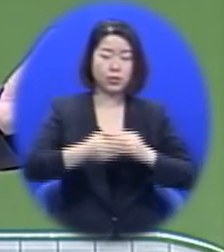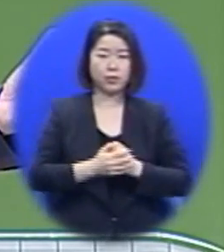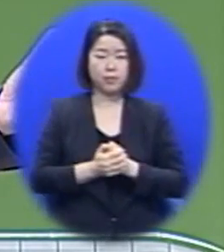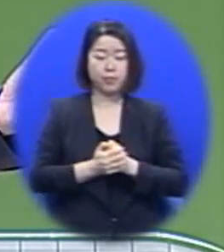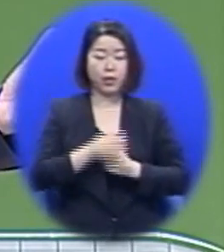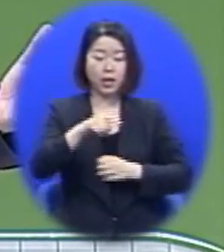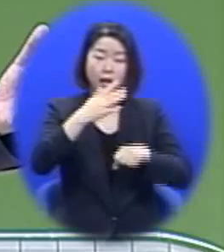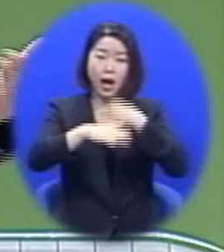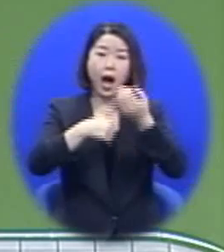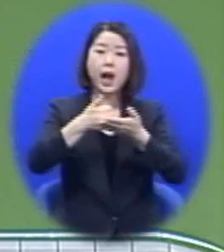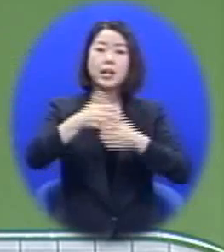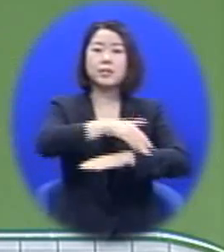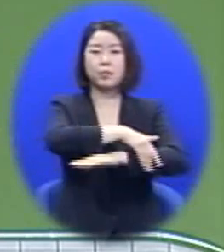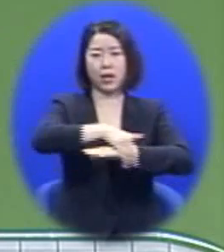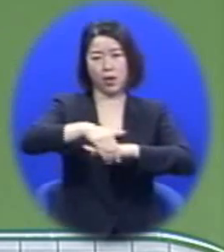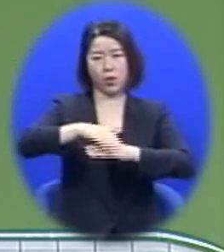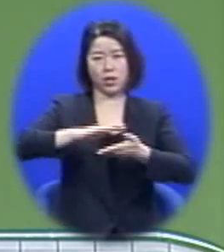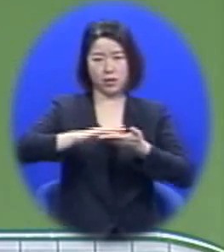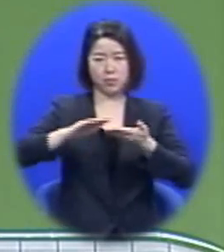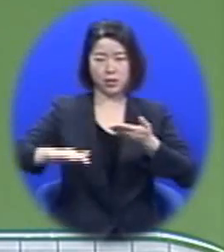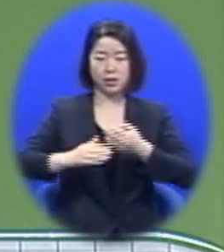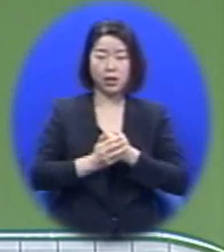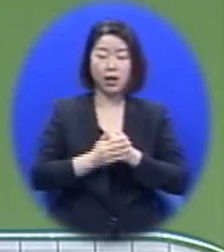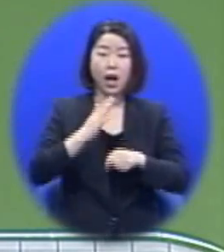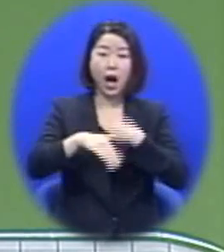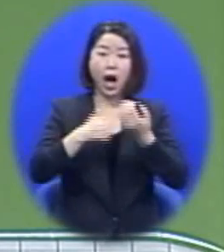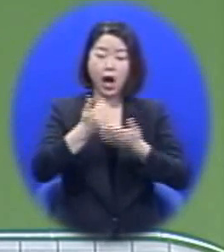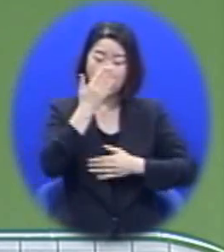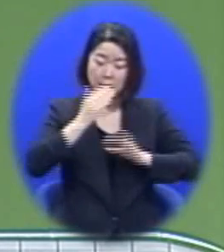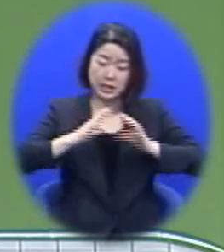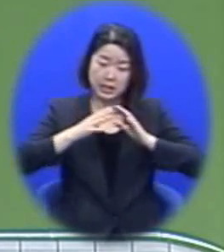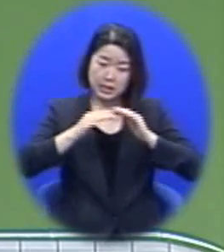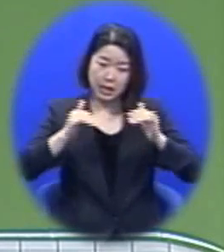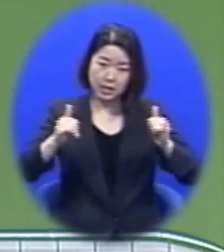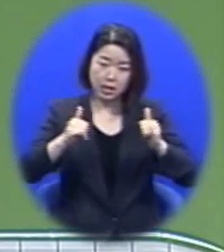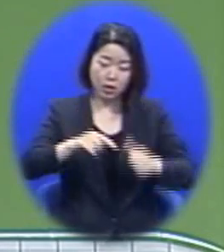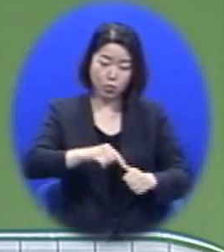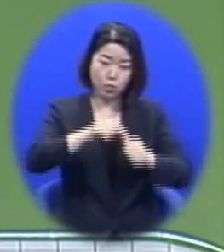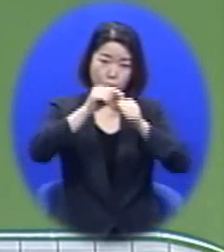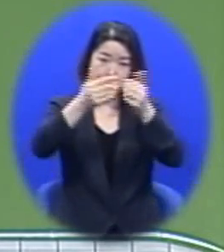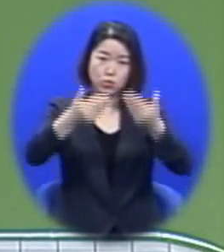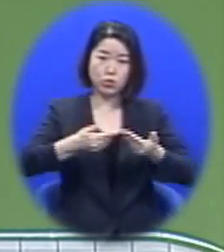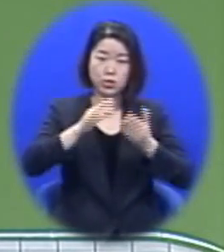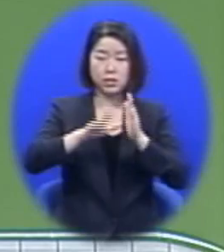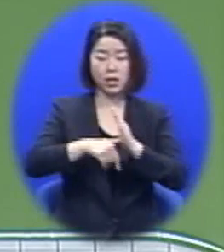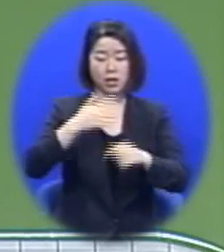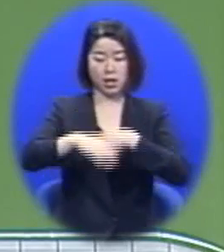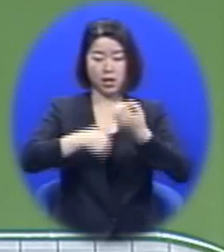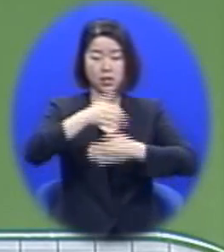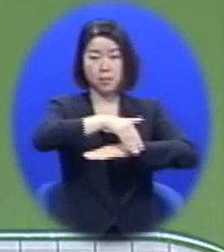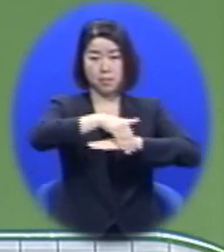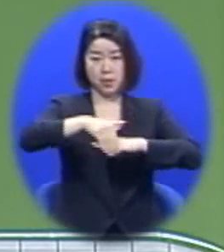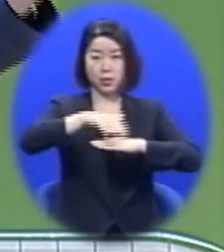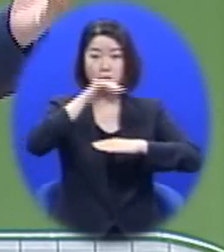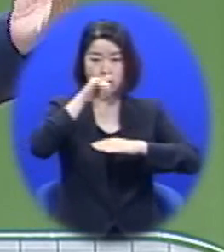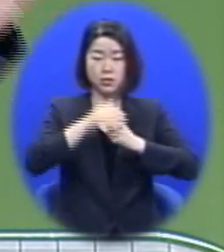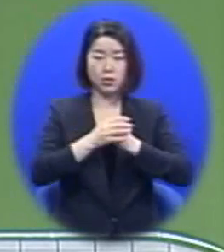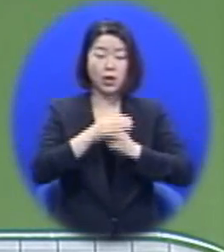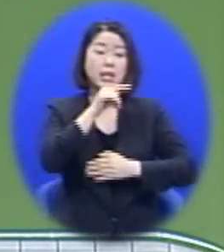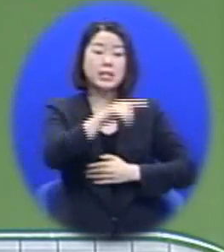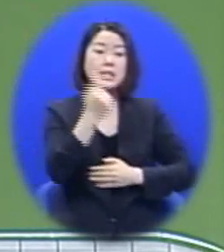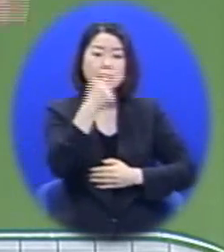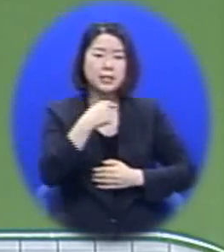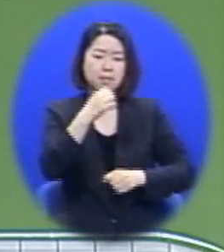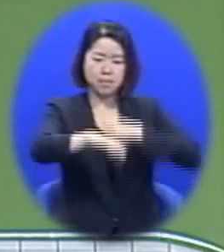계획입니다. 하나님이 이스라엘 백성을 구원해 내실 때는 하나님의 계획이 있었습니다. 너가 입을 마음껏 열어라.